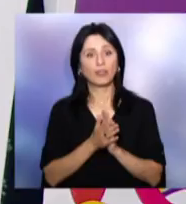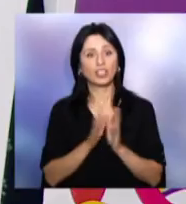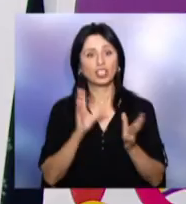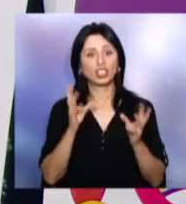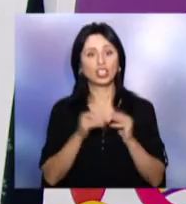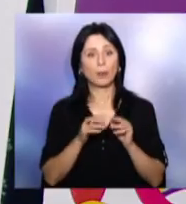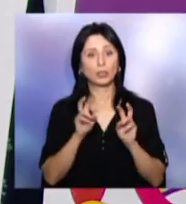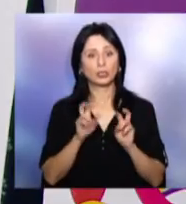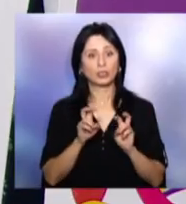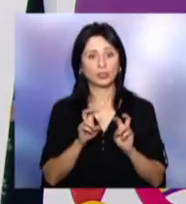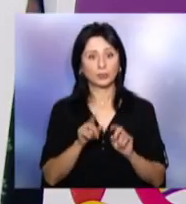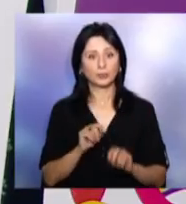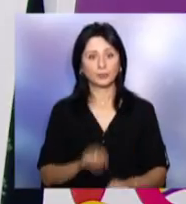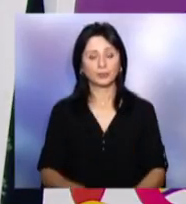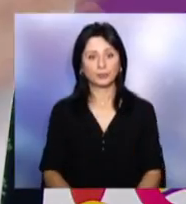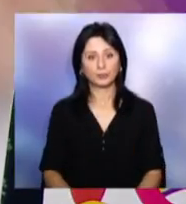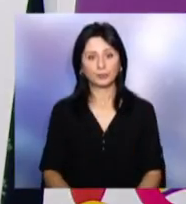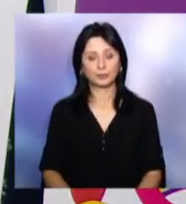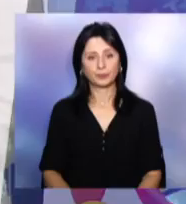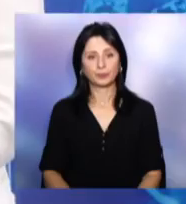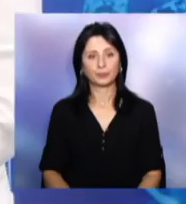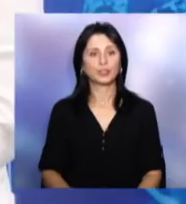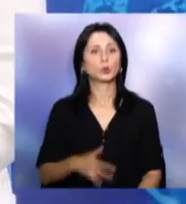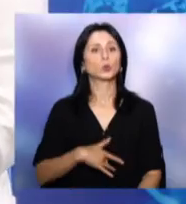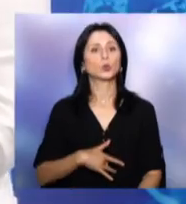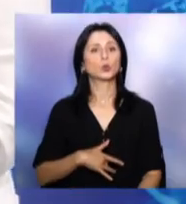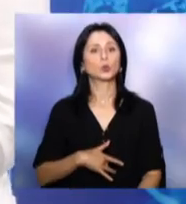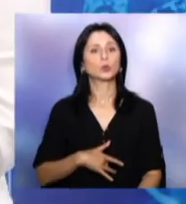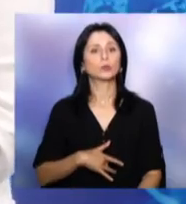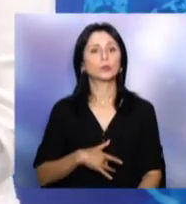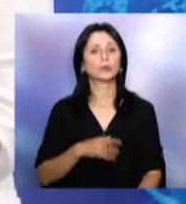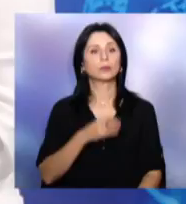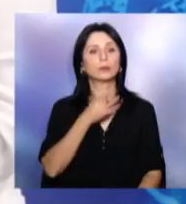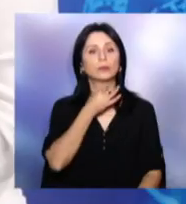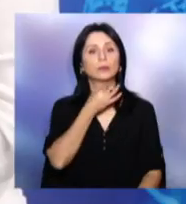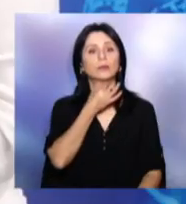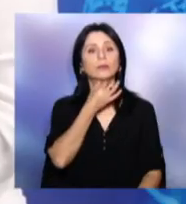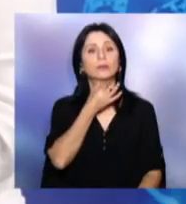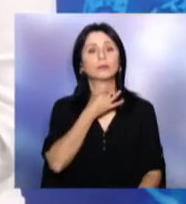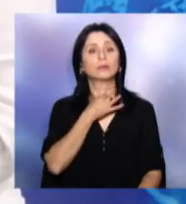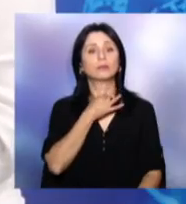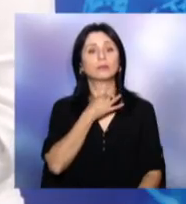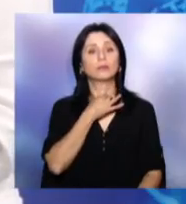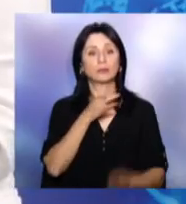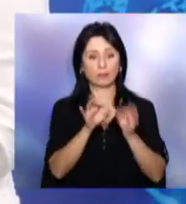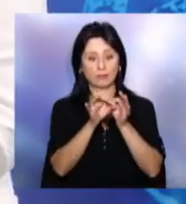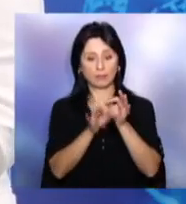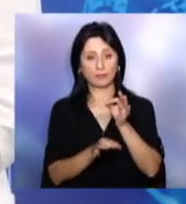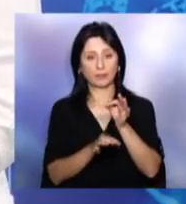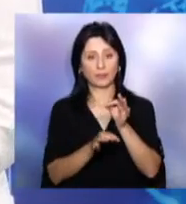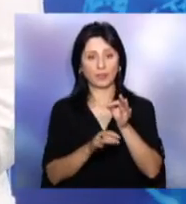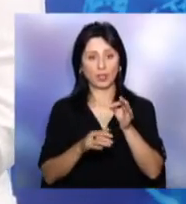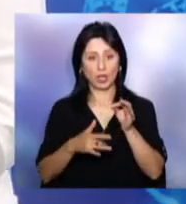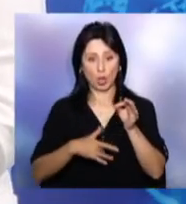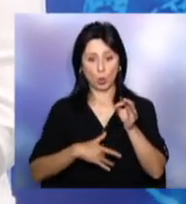ჯამური სახელწოდება არის ასეთი. კუჭირა შეიძლება მოხდეს. უცებ ვიტყვი საყლაპავ მილზე, იმიტომ რომ აი